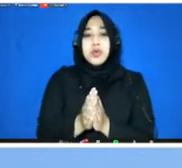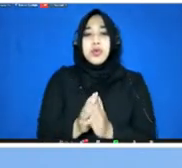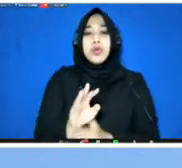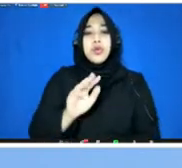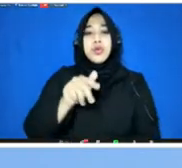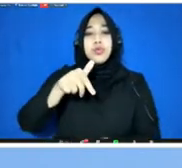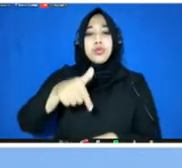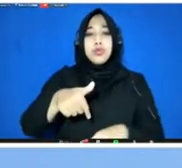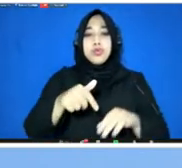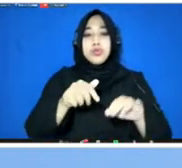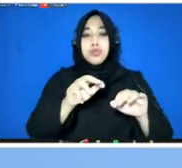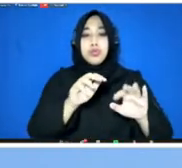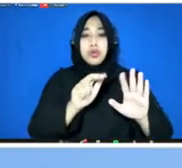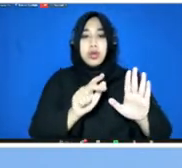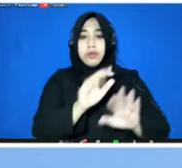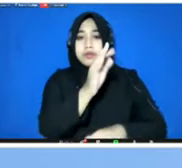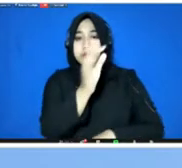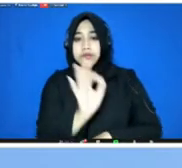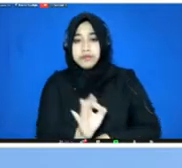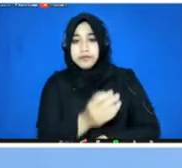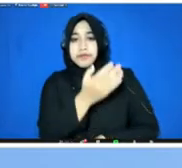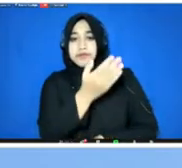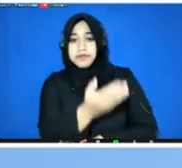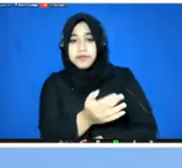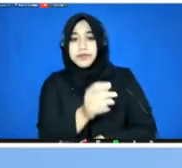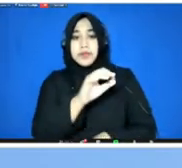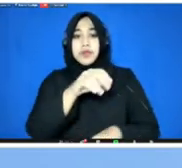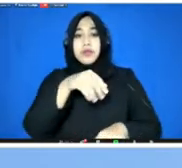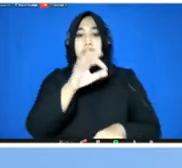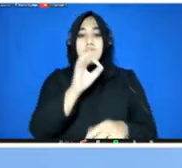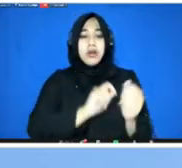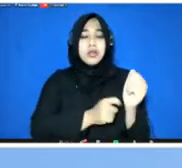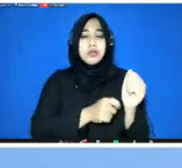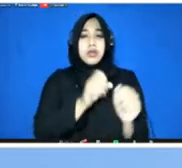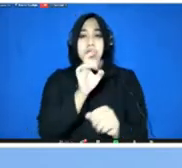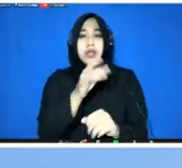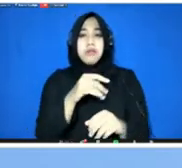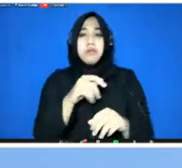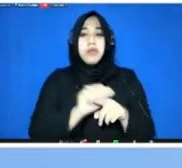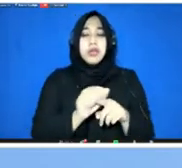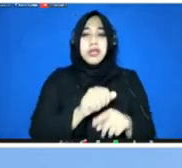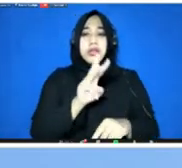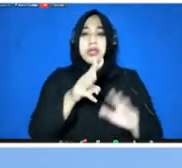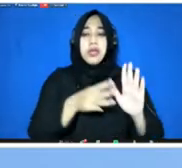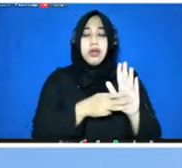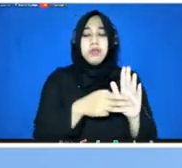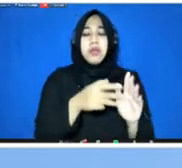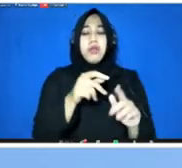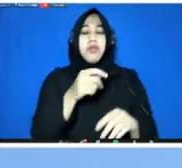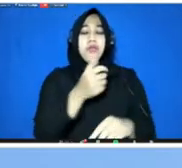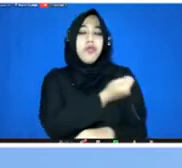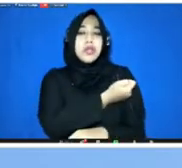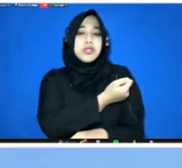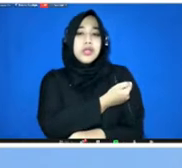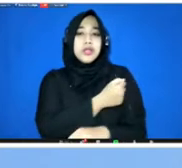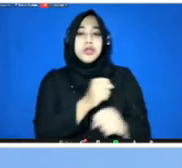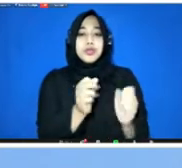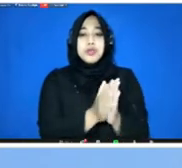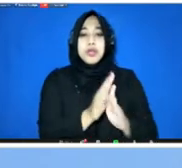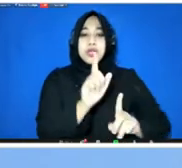78,01 responden yang menjawab. Sementara responden lainnya memilih praktek 3M dan vaksinasi sebanyak